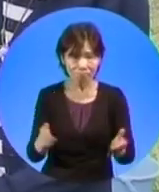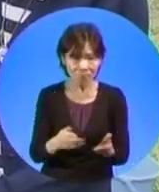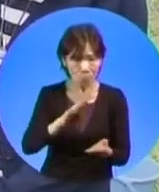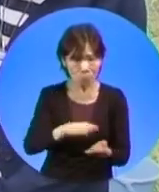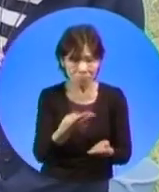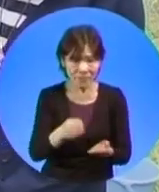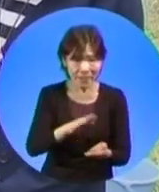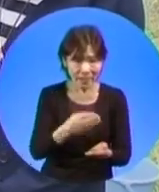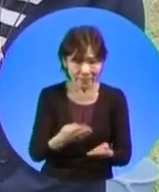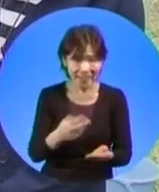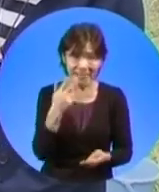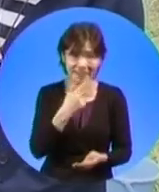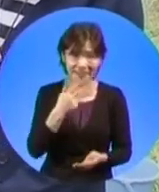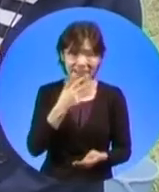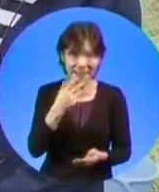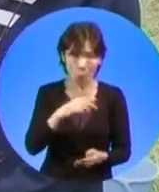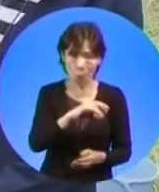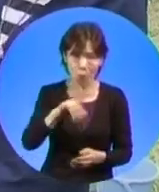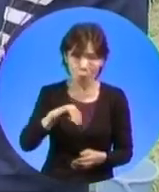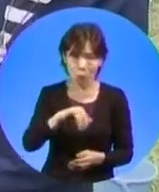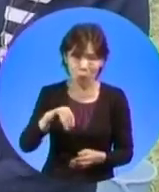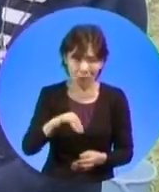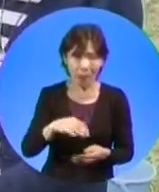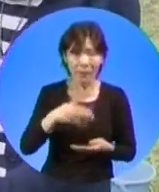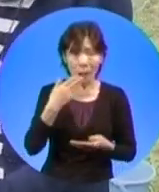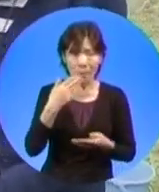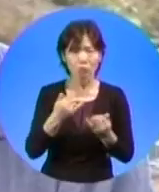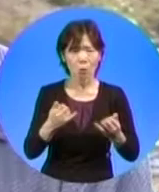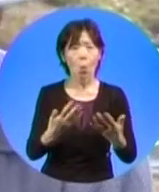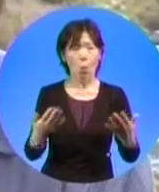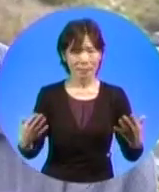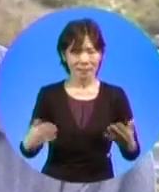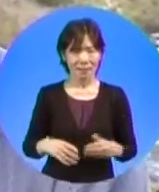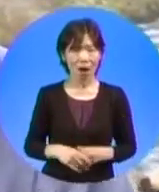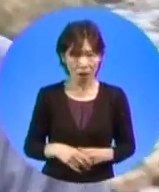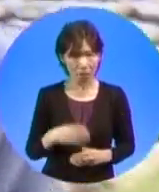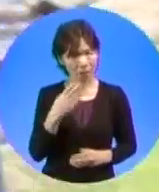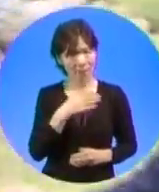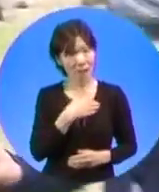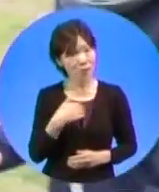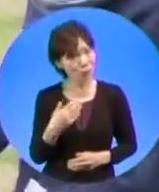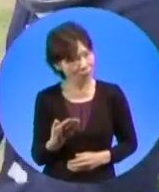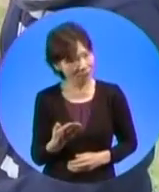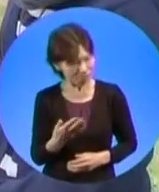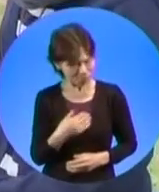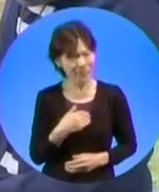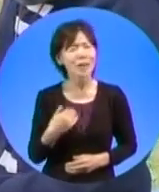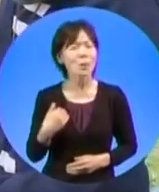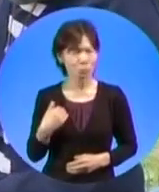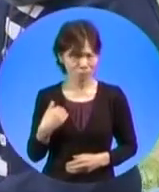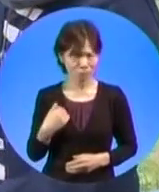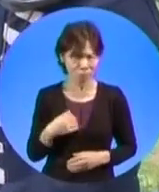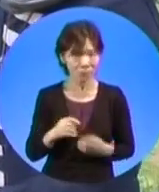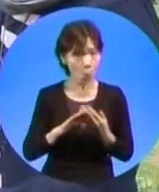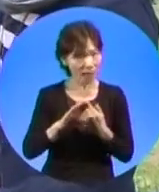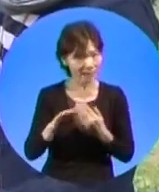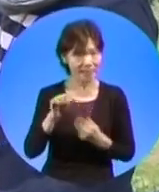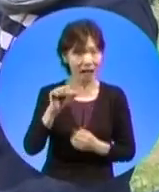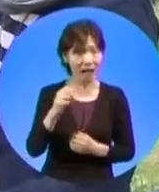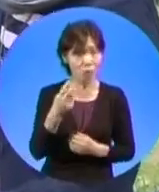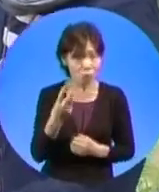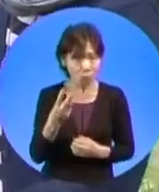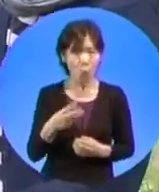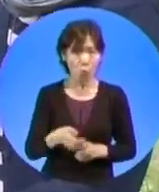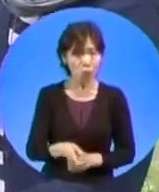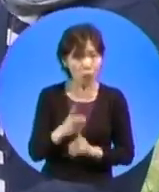振ってかけて、うん、そのまま食べられる人もたくさん。 あ、そうなんです、うん、そんなことも大丈夫なん ですか？大丈夫です、 はい、あとなんかアユとかも釣れるって聞いたんですけど。 アユはね、